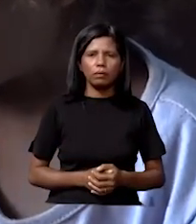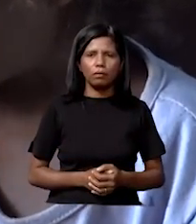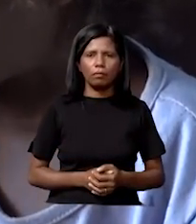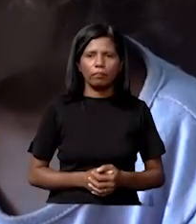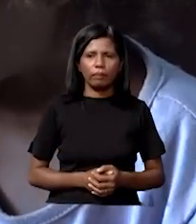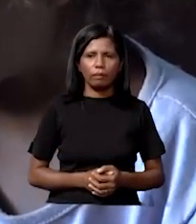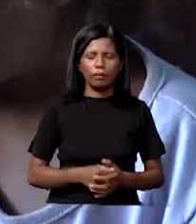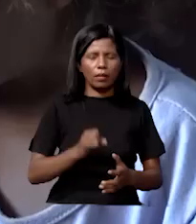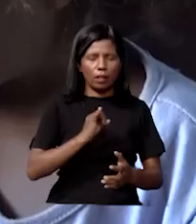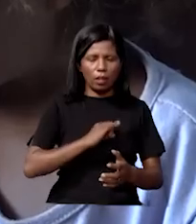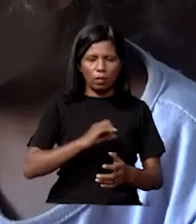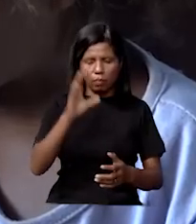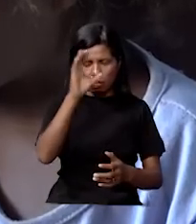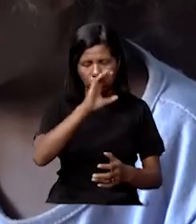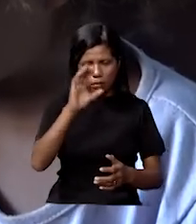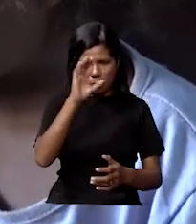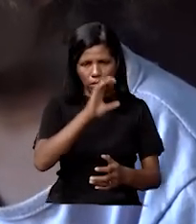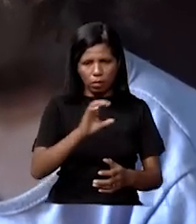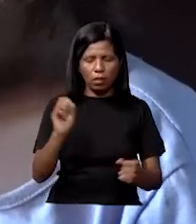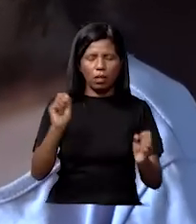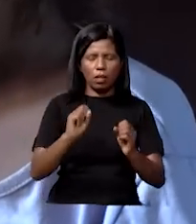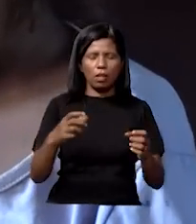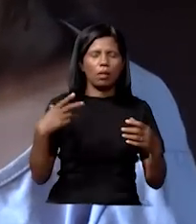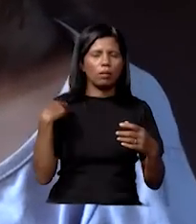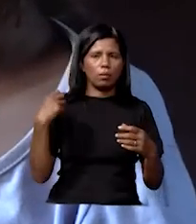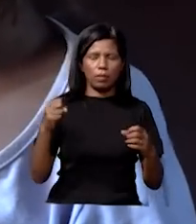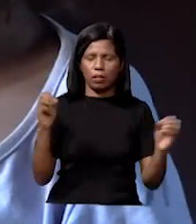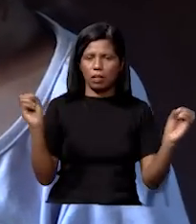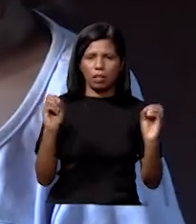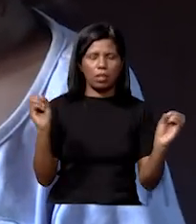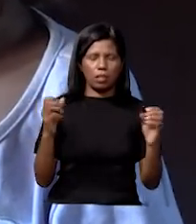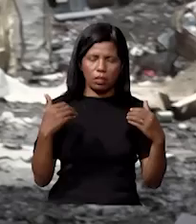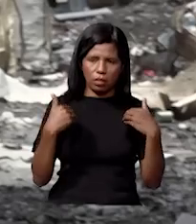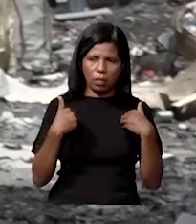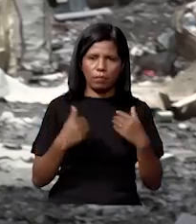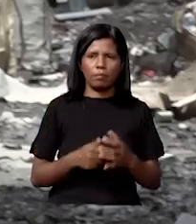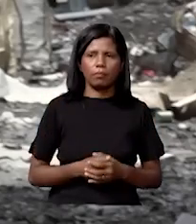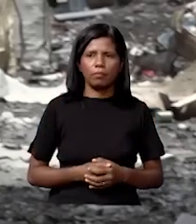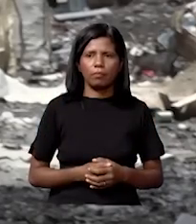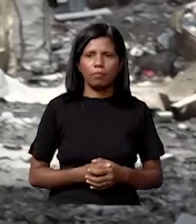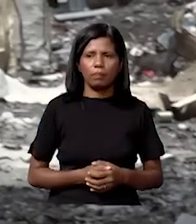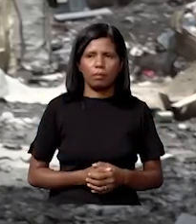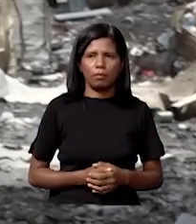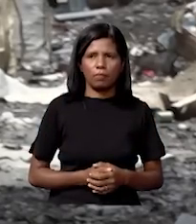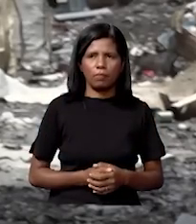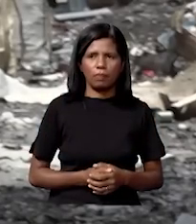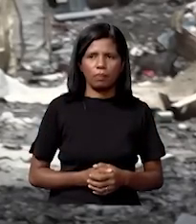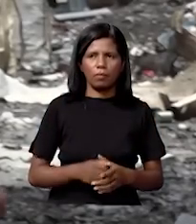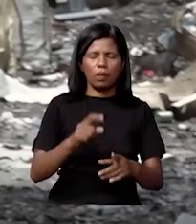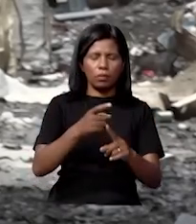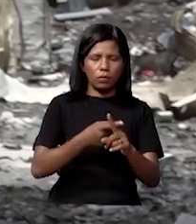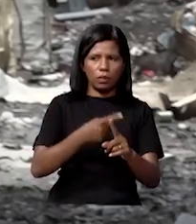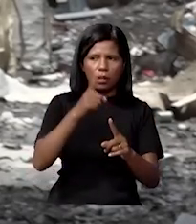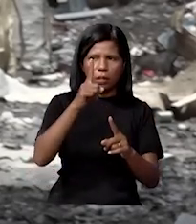How naim buka rasa kau kibit lato. Ne kanda topulan ida